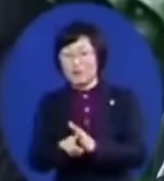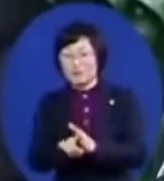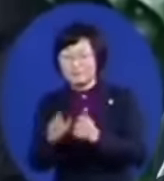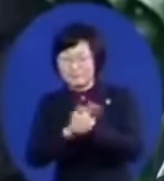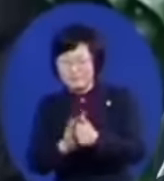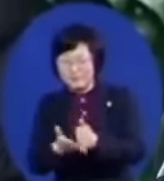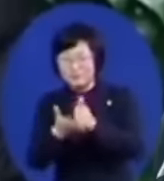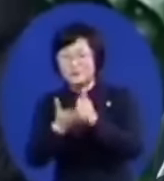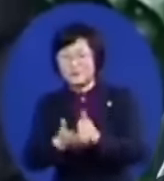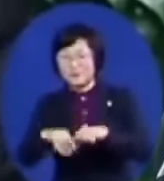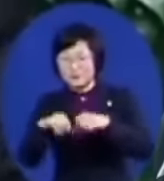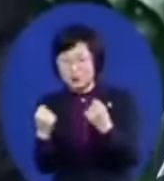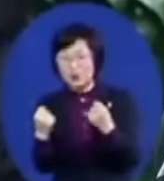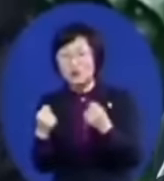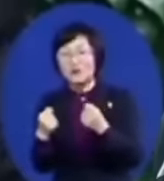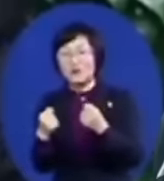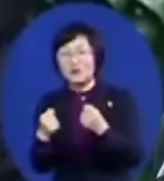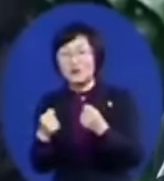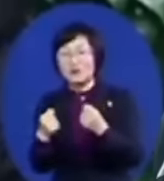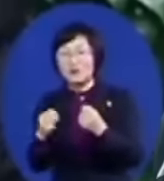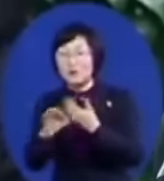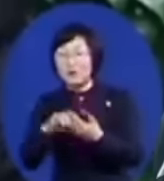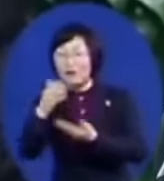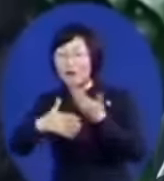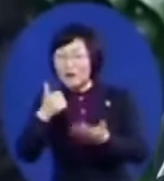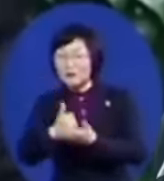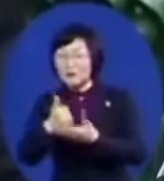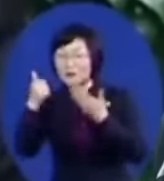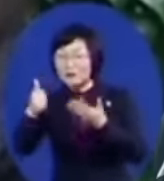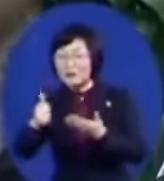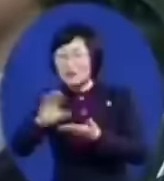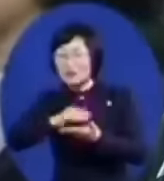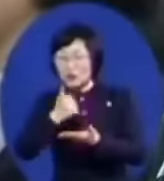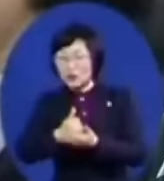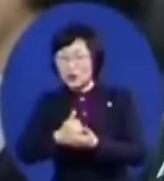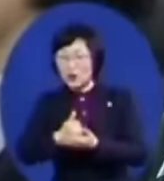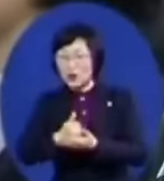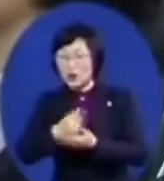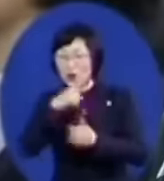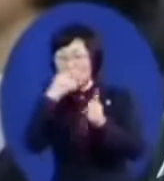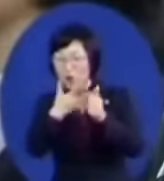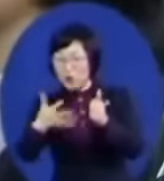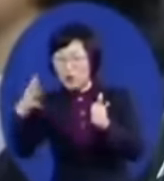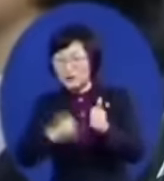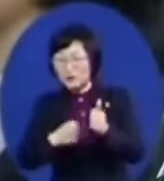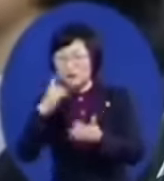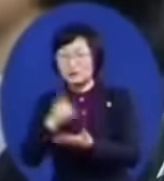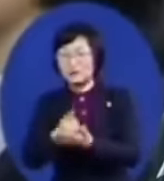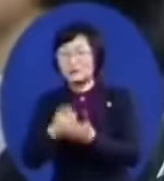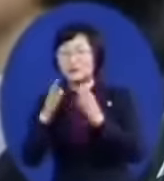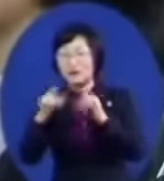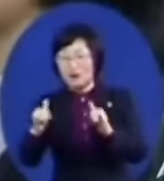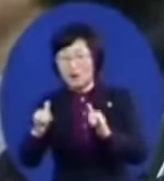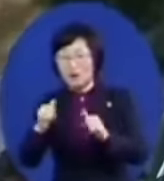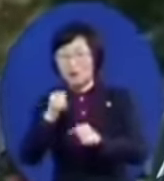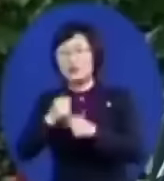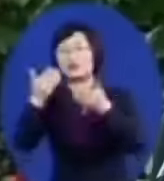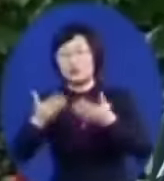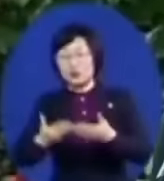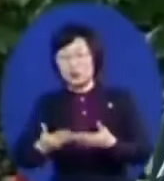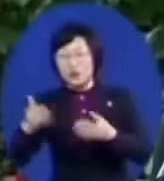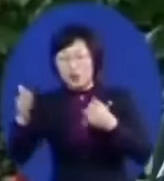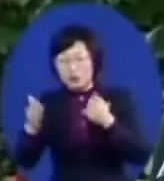섬기며 순종하면 하나님이 그리스도의 보혈로 우리를 의롭다고 여겨주시는 것입니다. 그러므로 똑같은 세